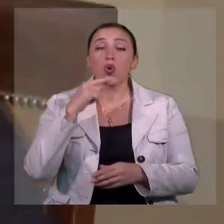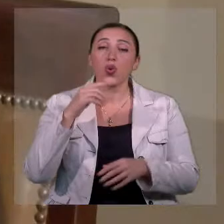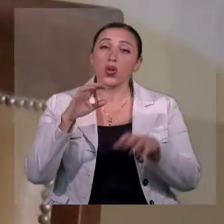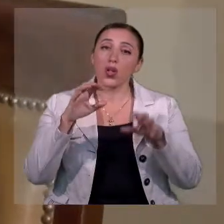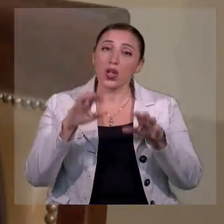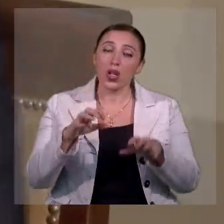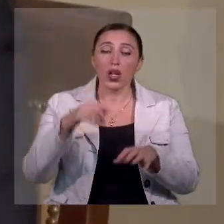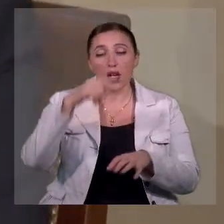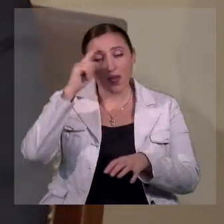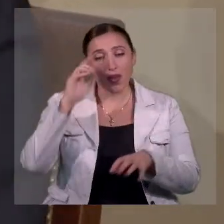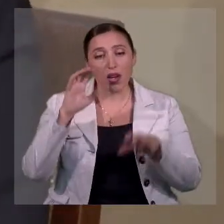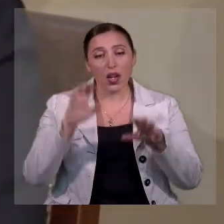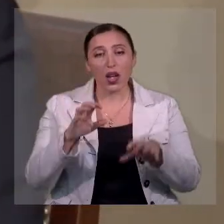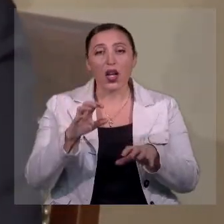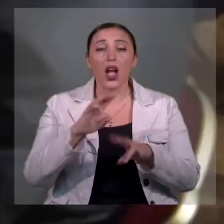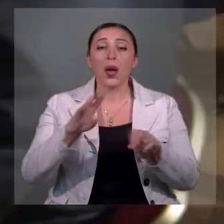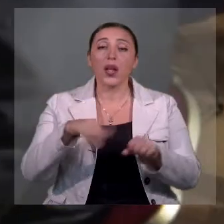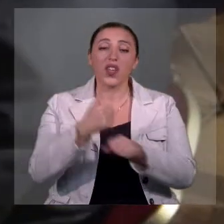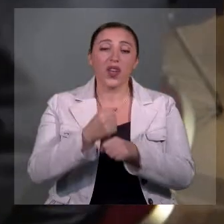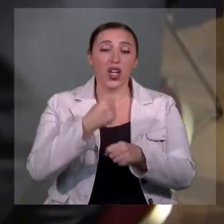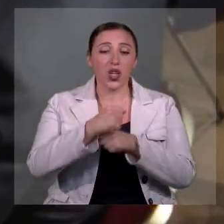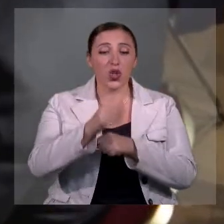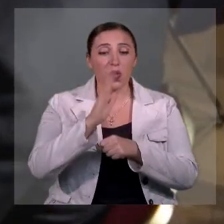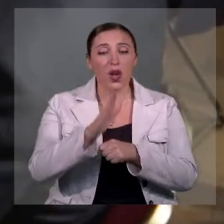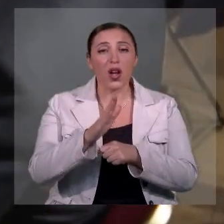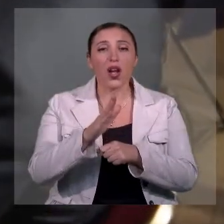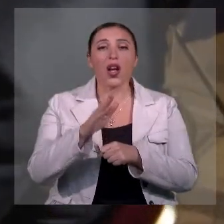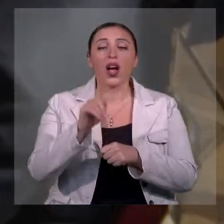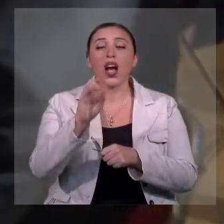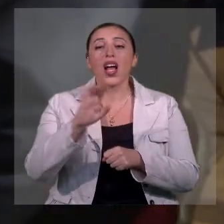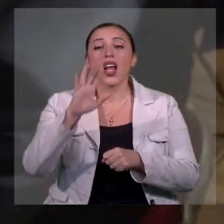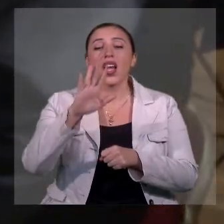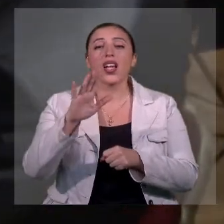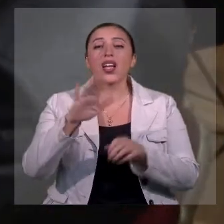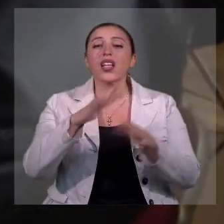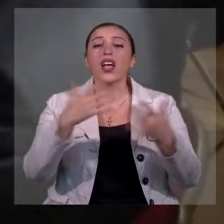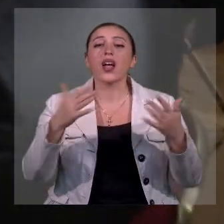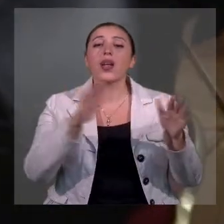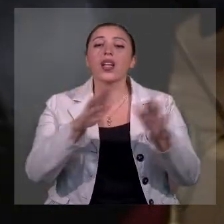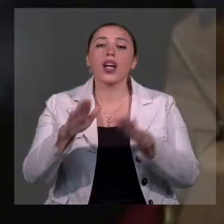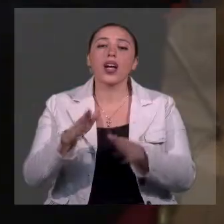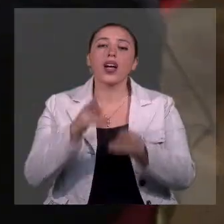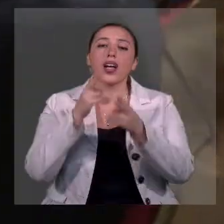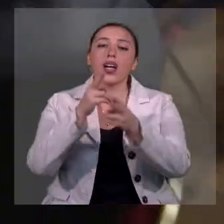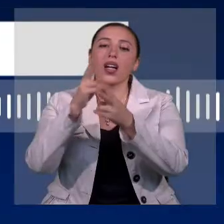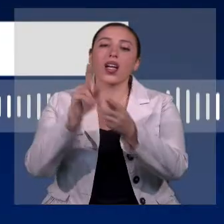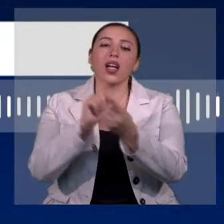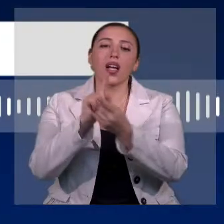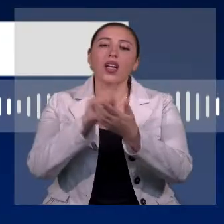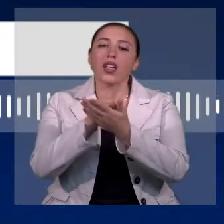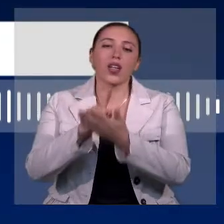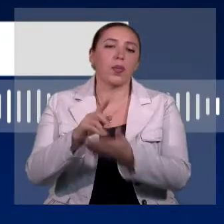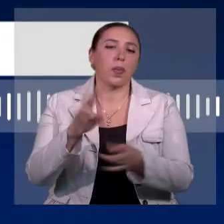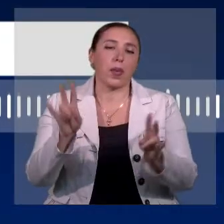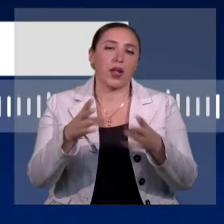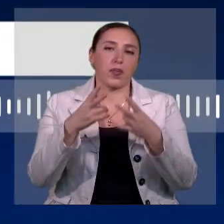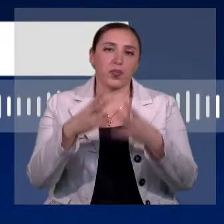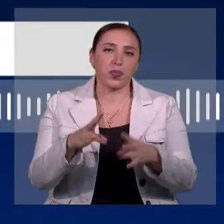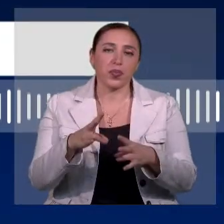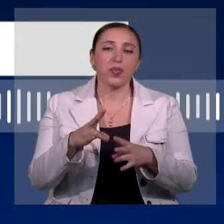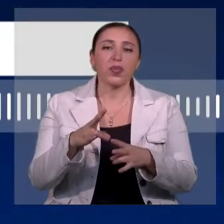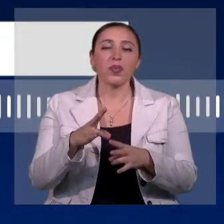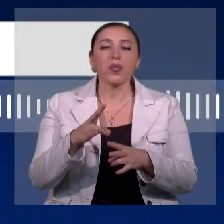միասնաբար կփորձեն ճնշել Փաշինյանին հրաժարվել բանակցել արևմտյան հարթակներում։ Համաձայնվում, որ խնդիրը պիտի քննարկել